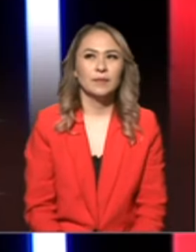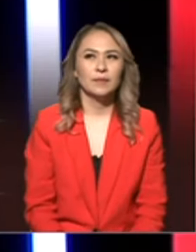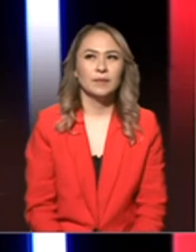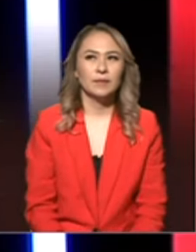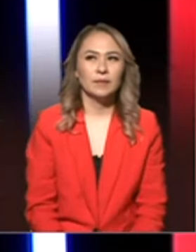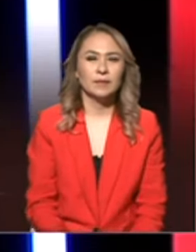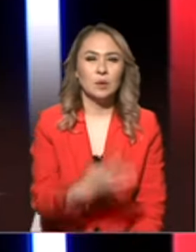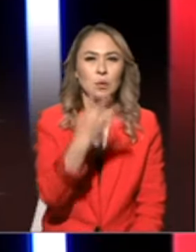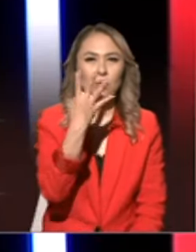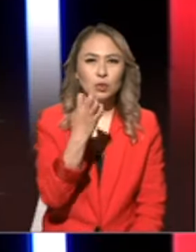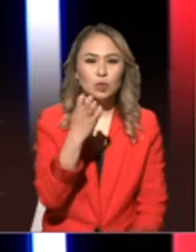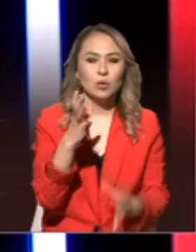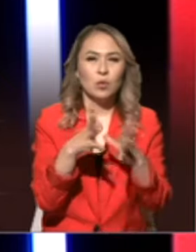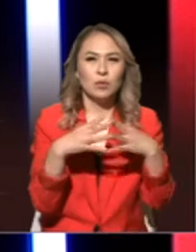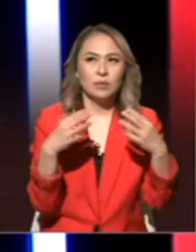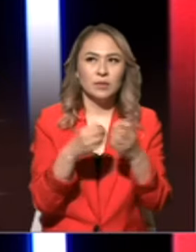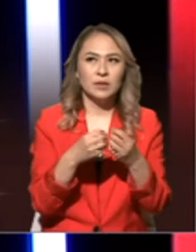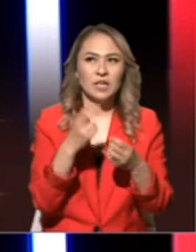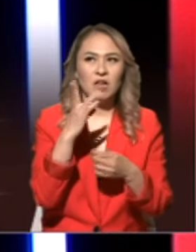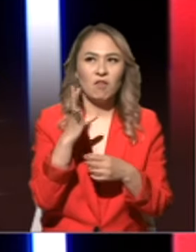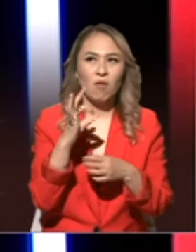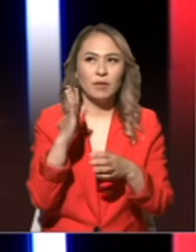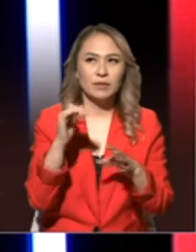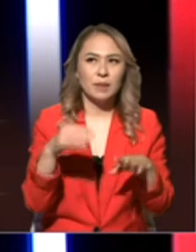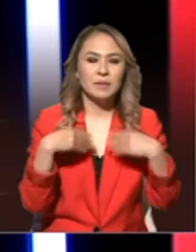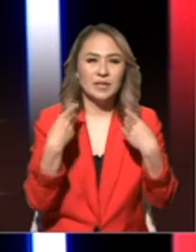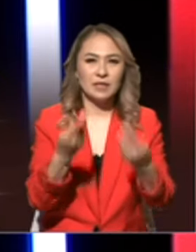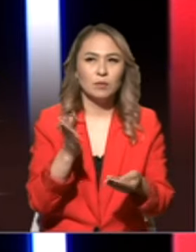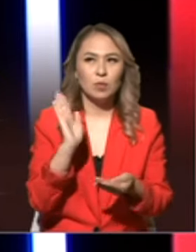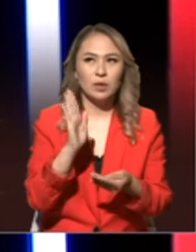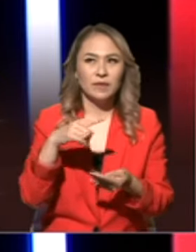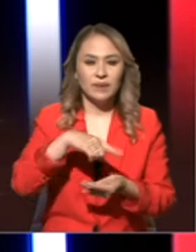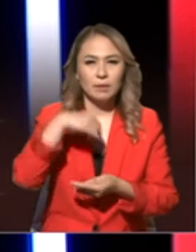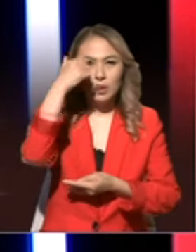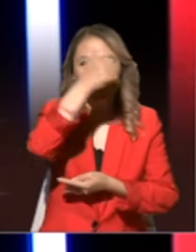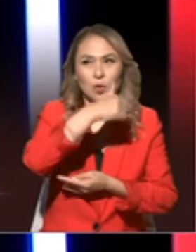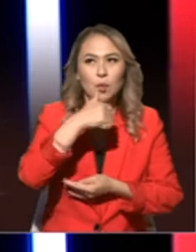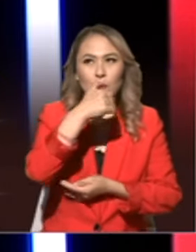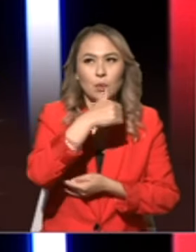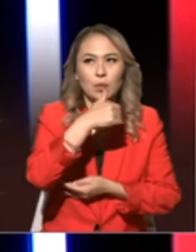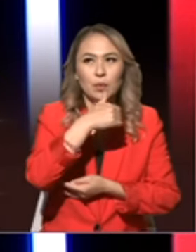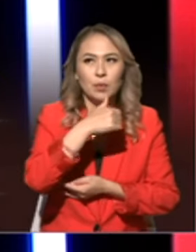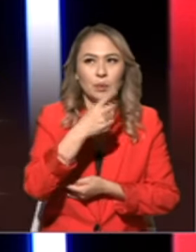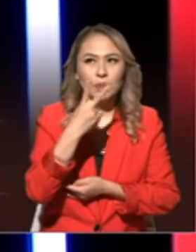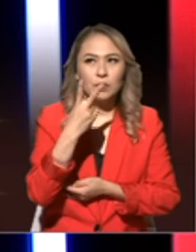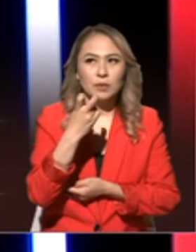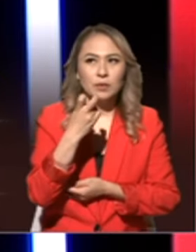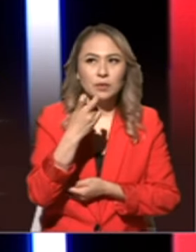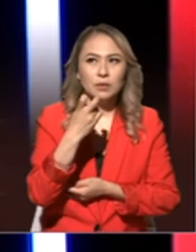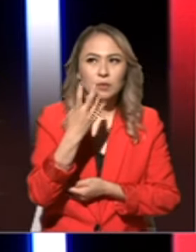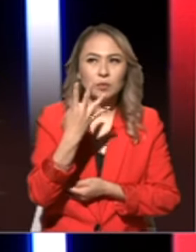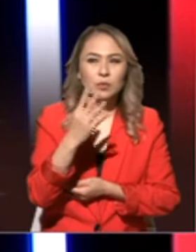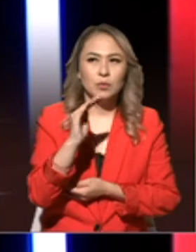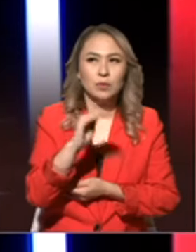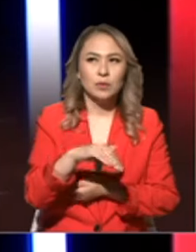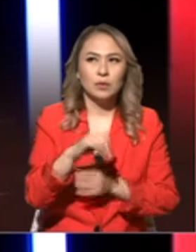200-400 отбасыға әр облыста мысалға квота беріледі бізде енді. Осы биылдан бастап. Солай ғой, Қали Асқар Мырза. 200-400 отбасы.